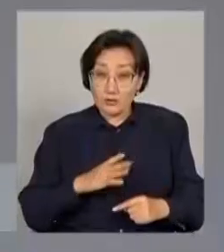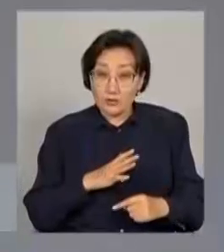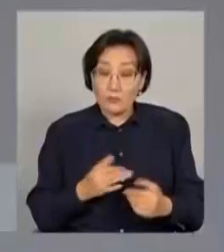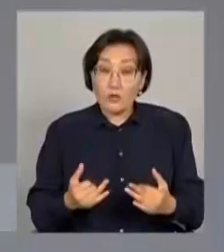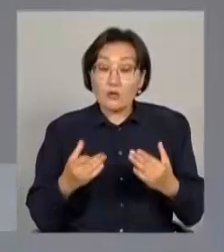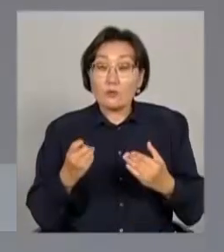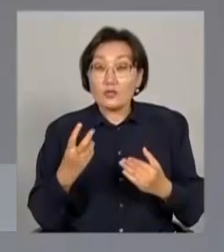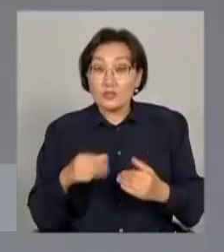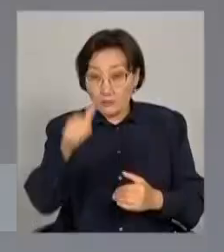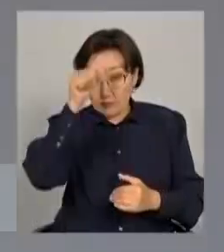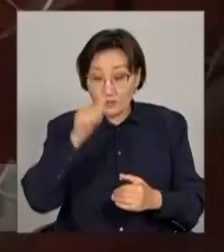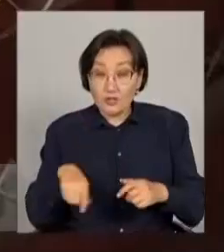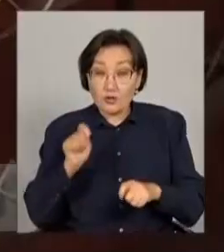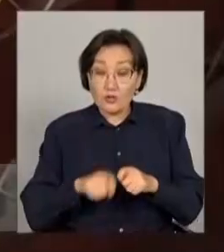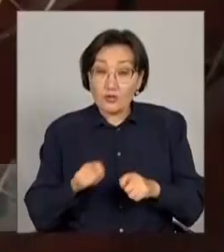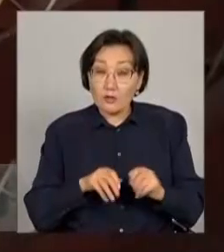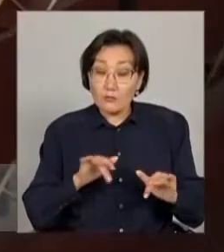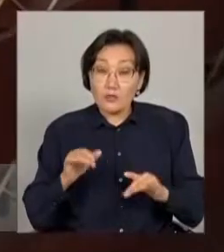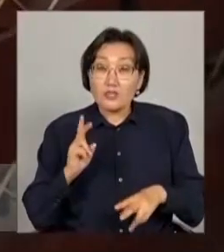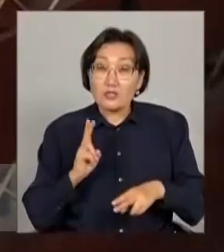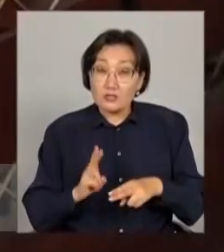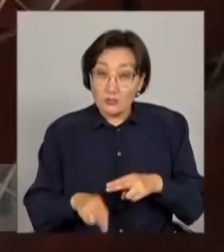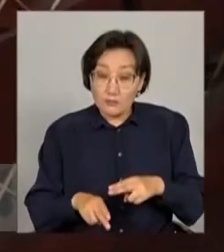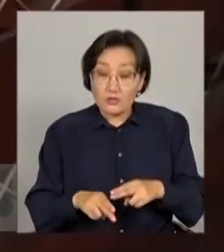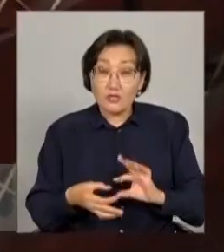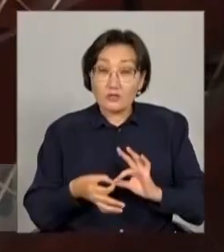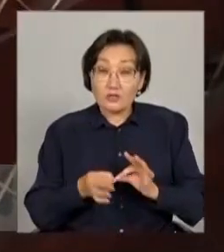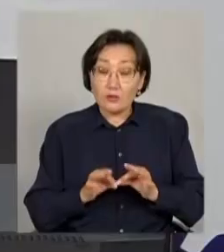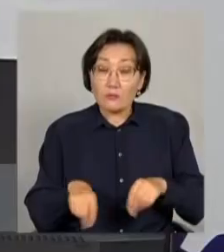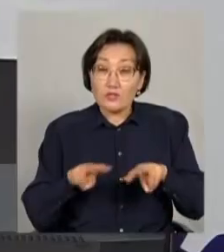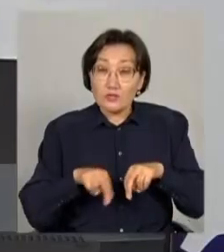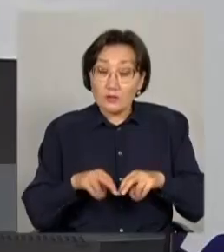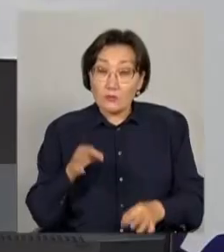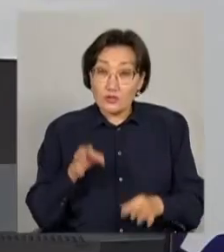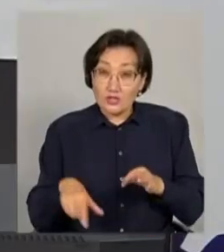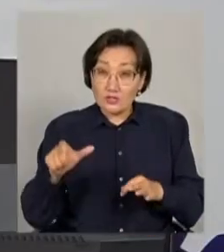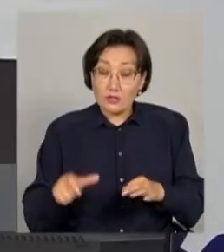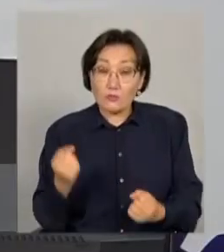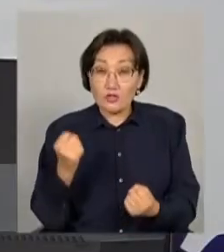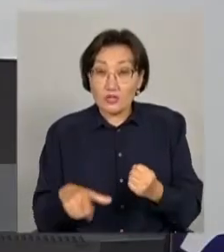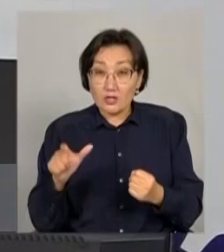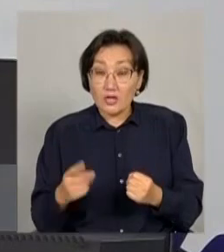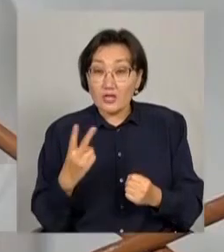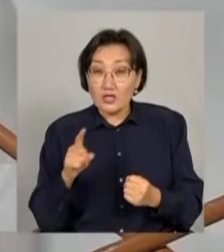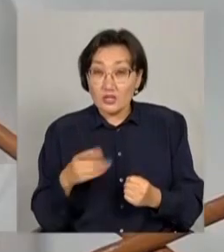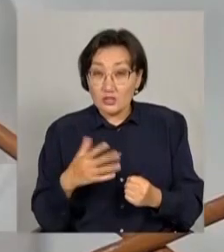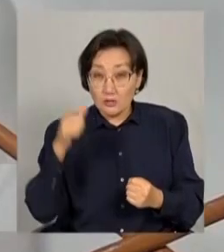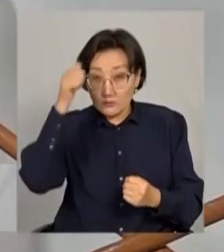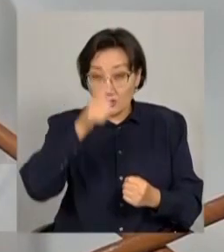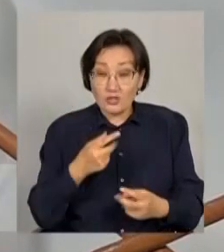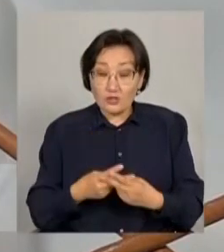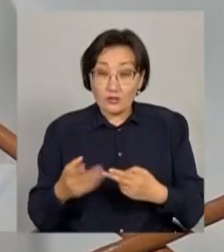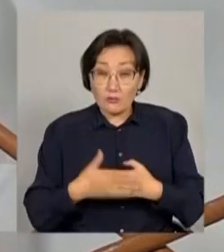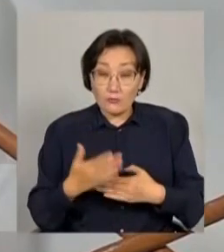Бүгін бірнеше ай қаралған іске нүкте қойылды. Ережені егжей-тегжейлі қарадық деген судья жүргізушіні 2,5 жылға соттады.